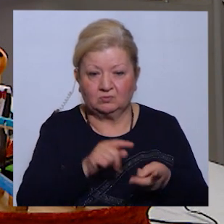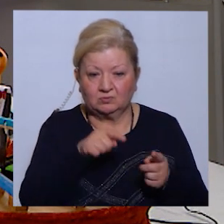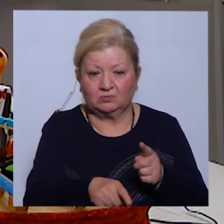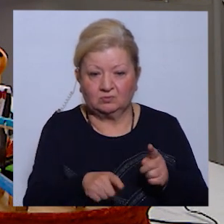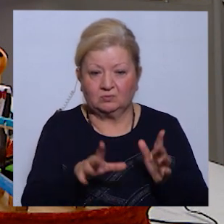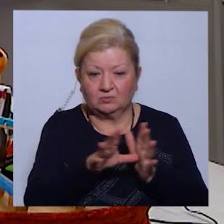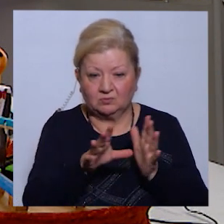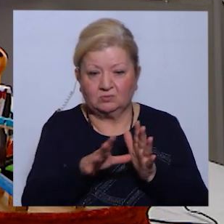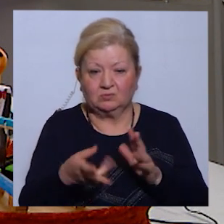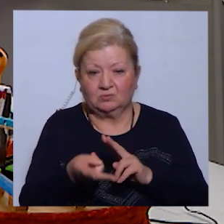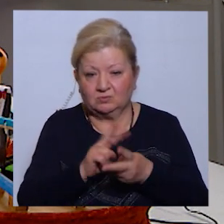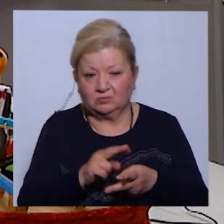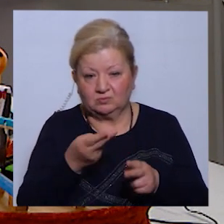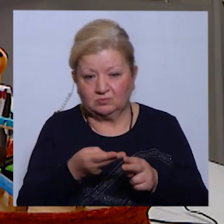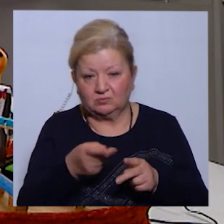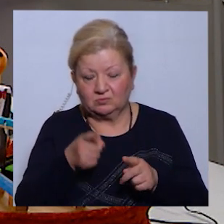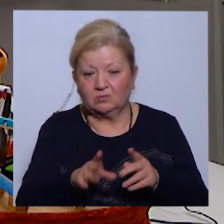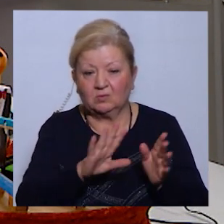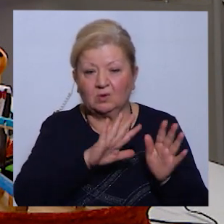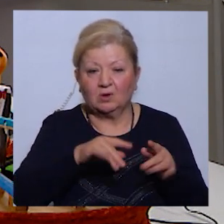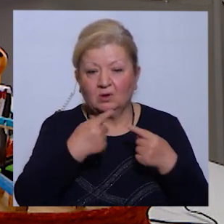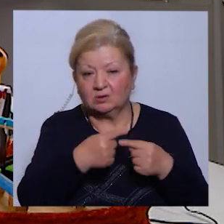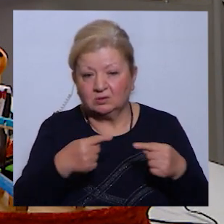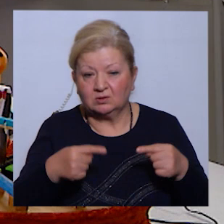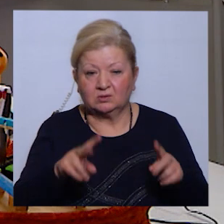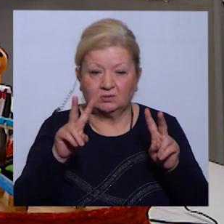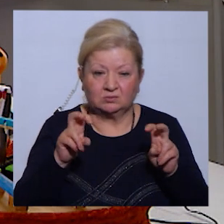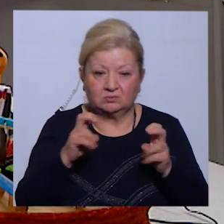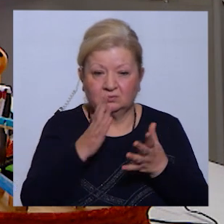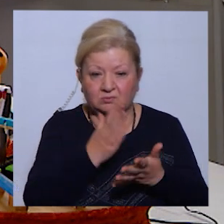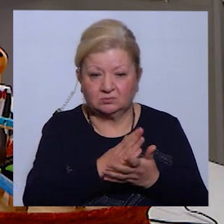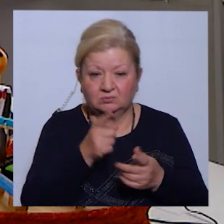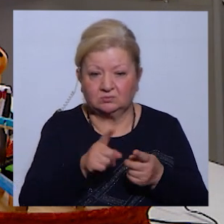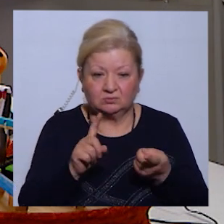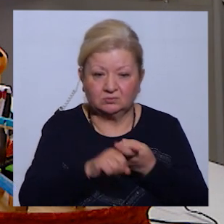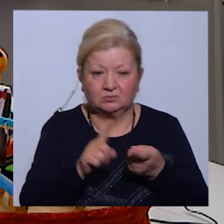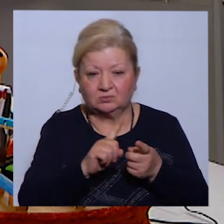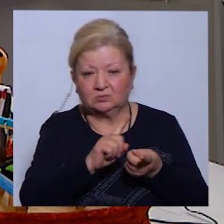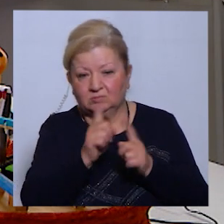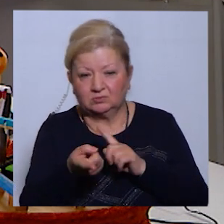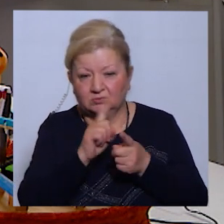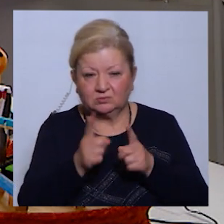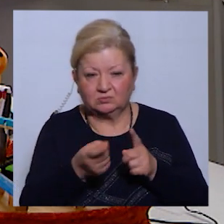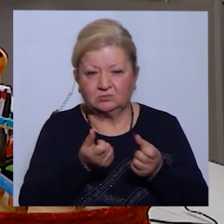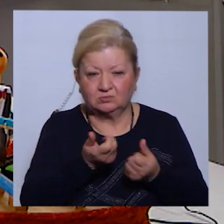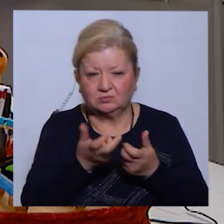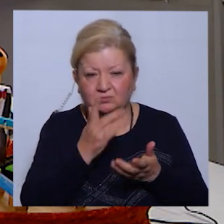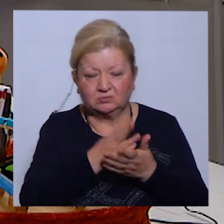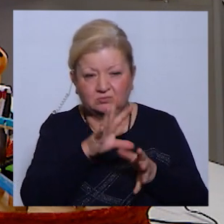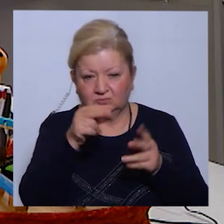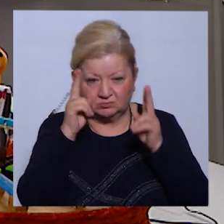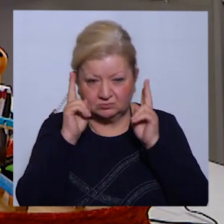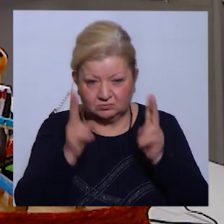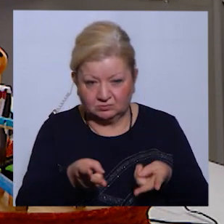შესაბამისად იცვლება ძაბა. უკვე დანარჩენი შემდგომი თემა არის, რომ ანალოგური ციფრული გარდამქმნელები და ასეთი მოწყობილები თქვენ ჯერ არ